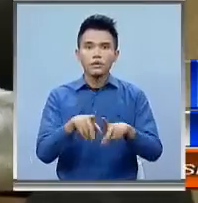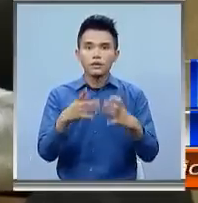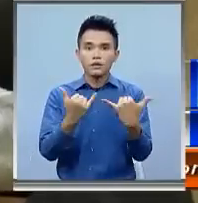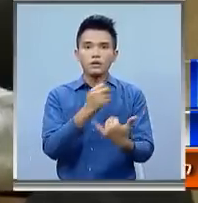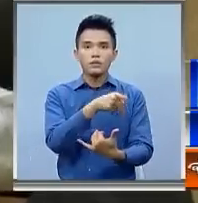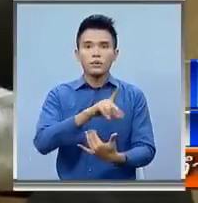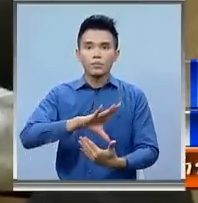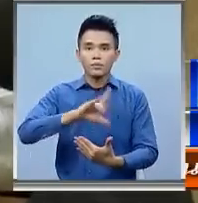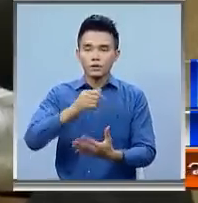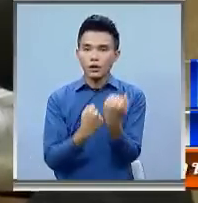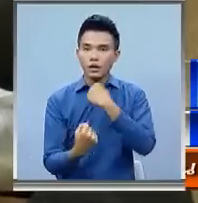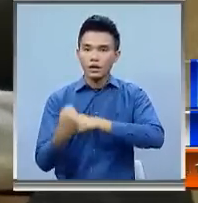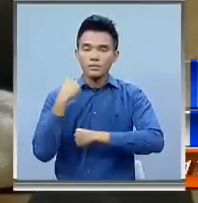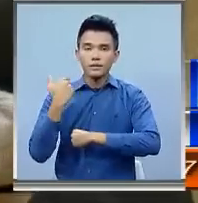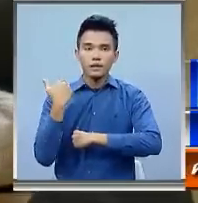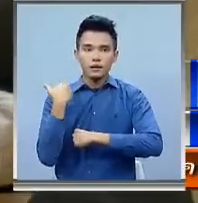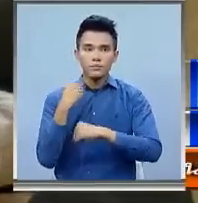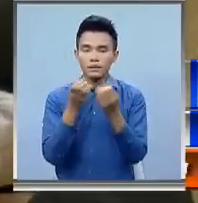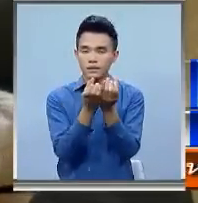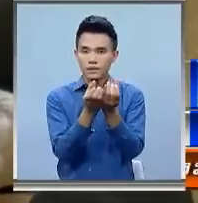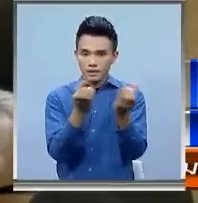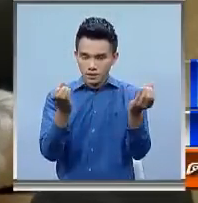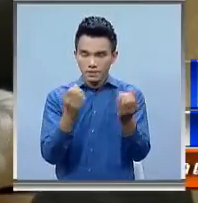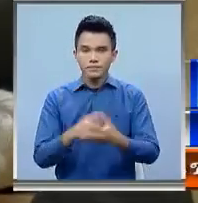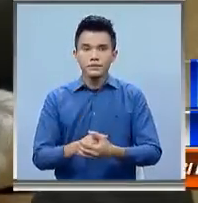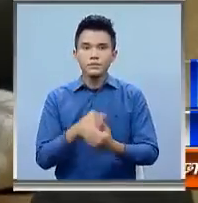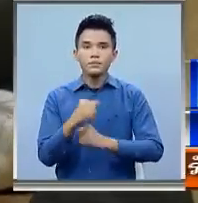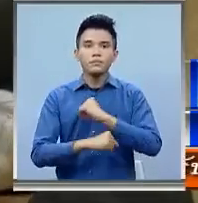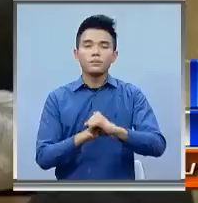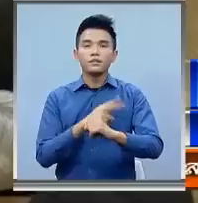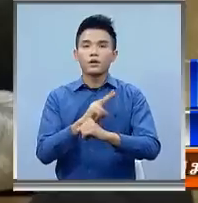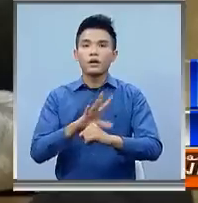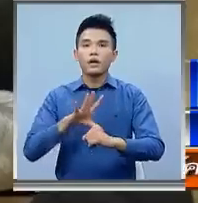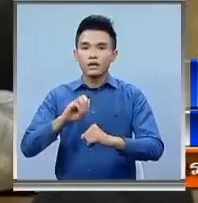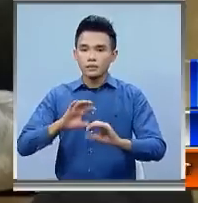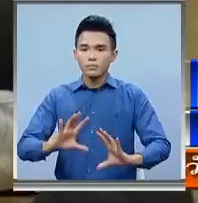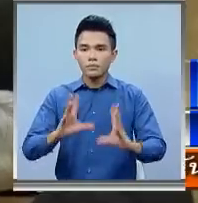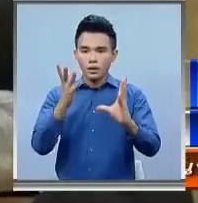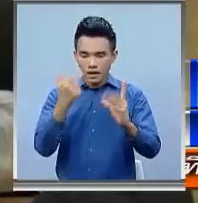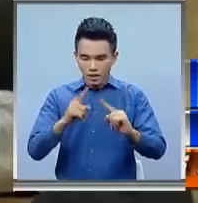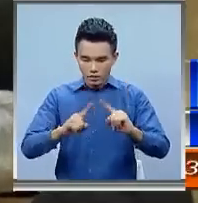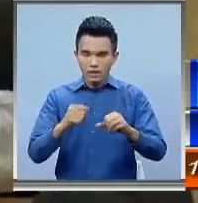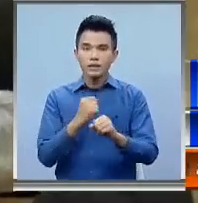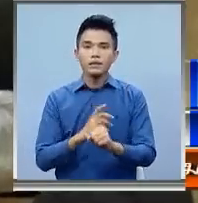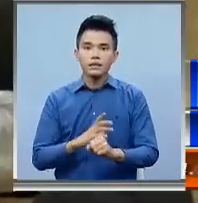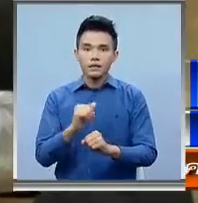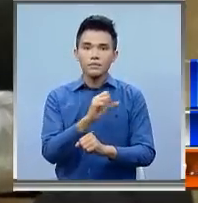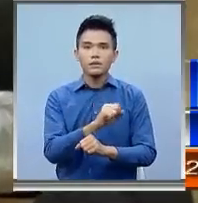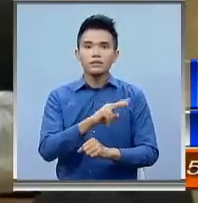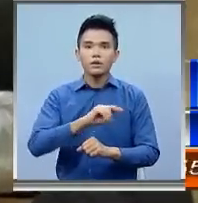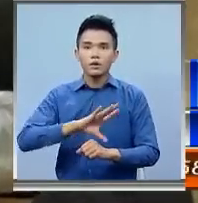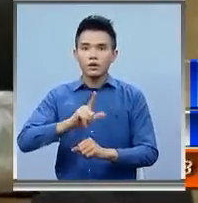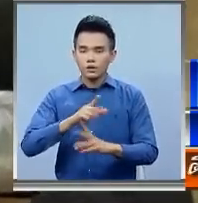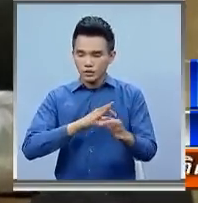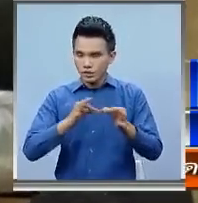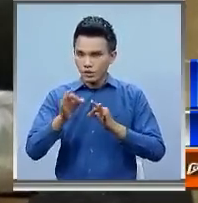สวนถอดถอนตามกฎหมายประกอบรัฐธรรมนูญถึงรัฐธรรมนูญ2550จะสิ้นสุดไปแล้วก็ตามพร้อมขอให้สนชแยกแยะประเด็นการ